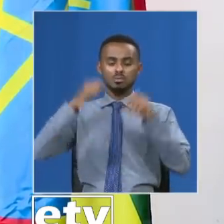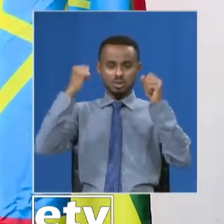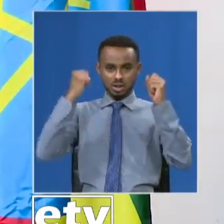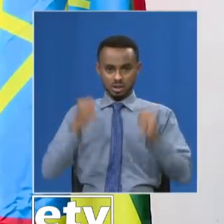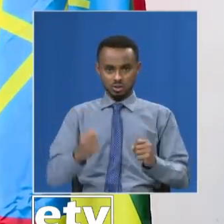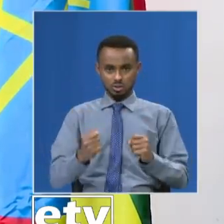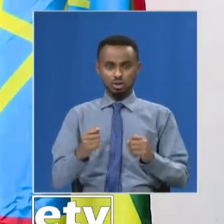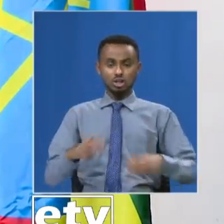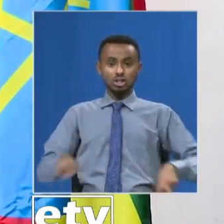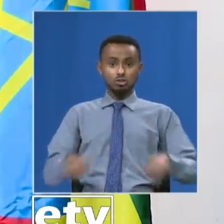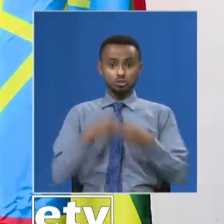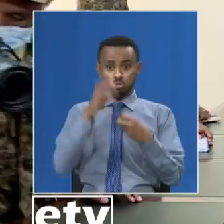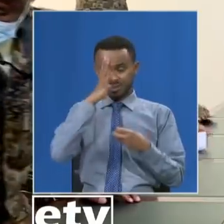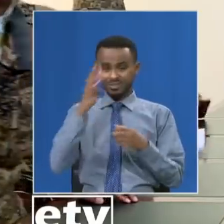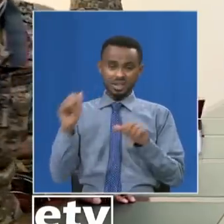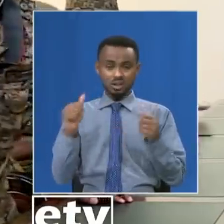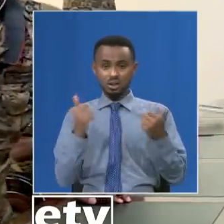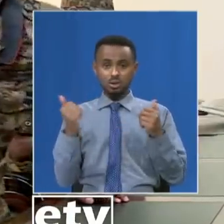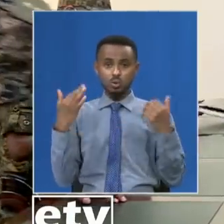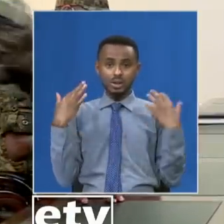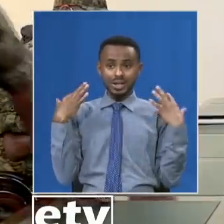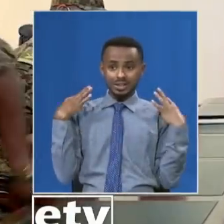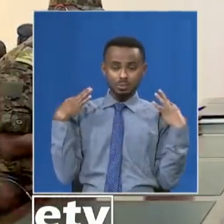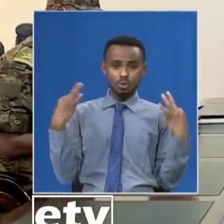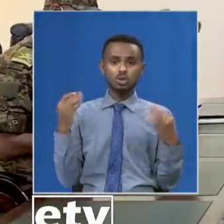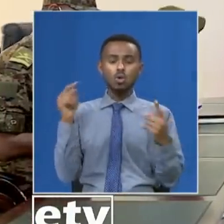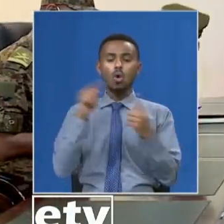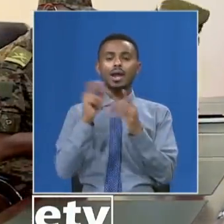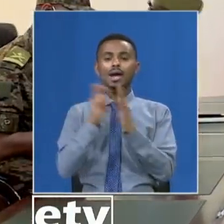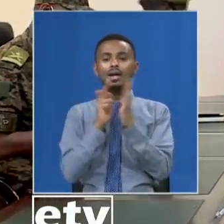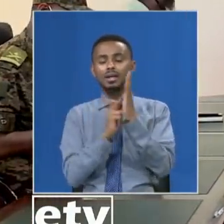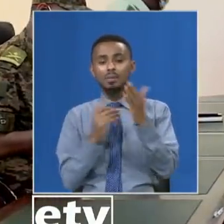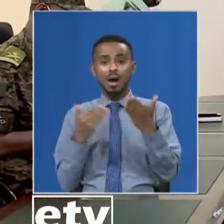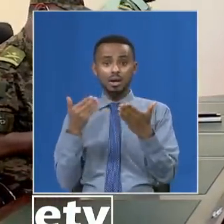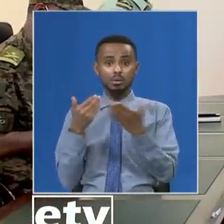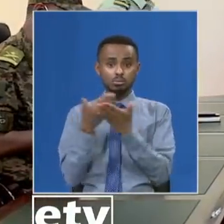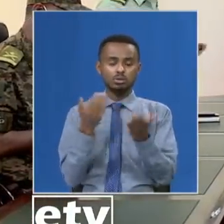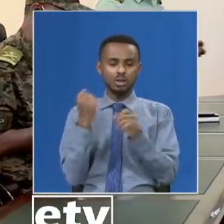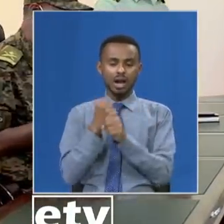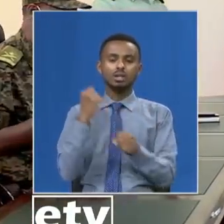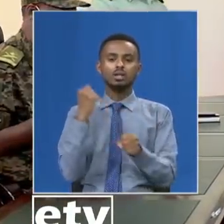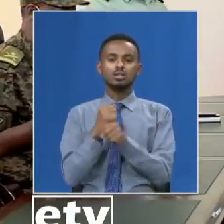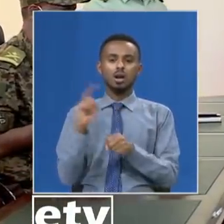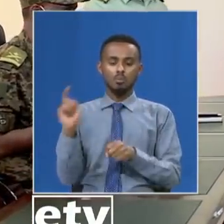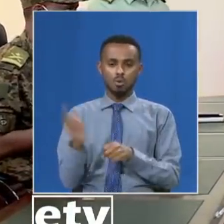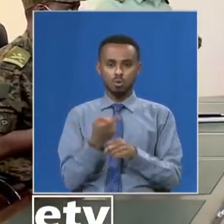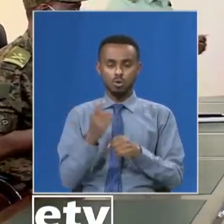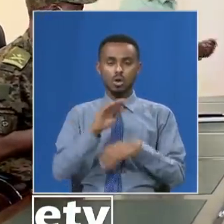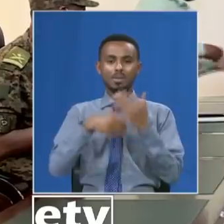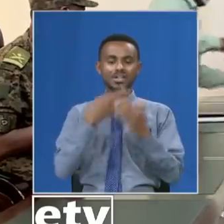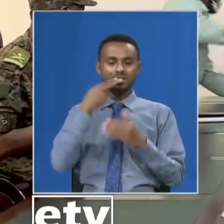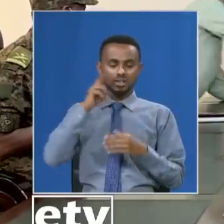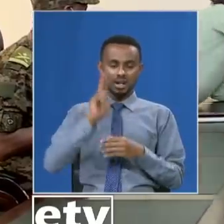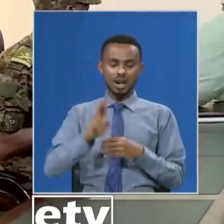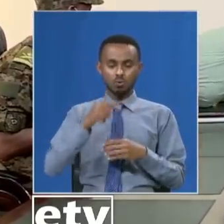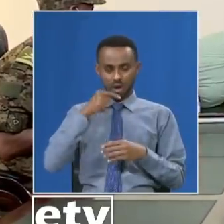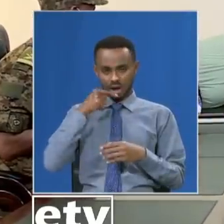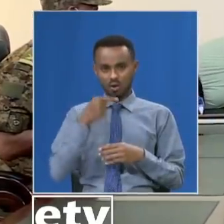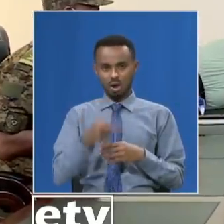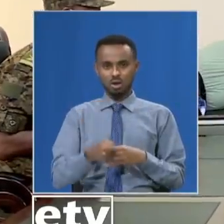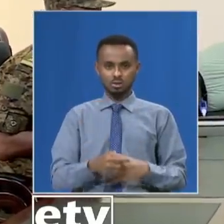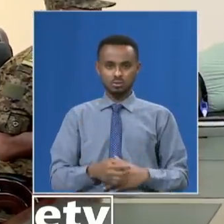መቻላቸውን፣ ግጭቱን በመፍጠር የተጠረጠሩ ግለሰቦችን ወደ ህግ የማቅረቡ ስራ እየተሰራ መሆኑን ሜጀር ጀነራሉ